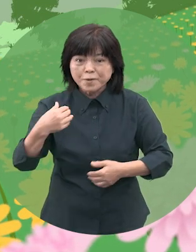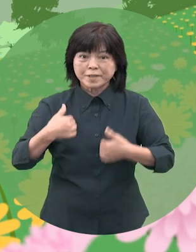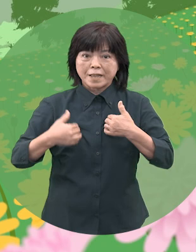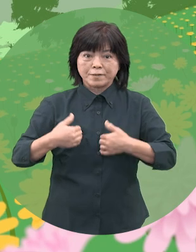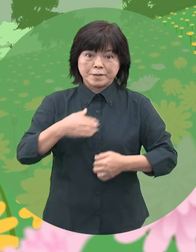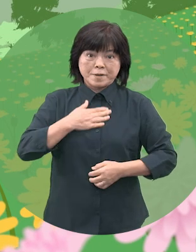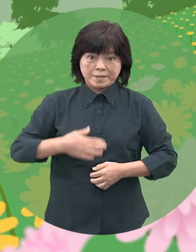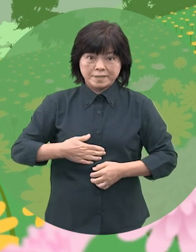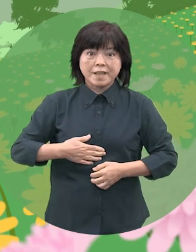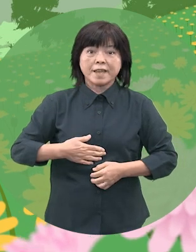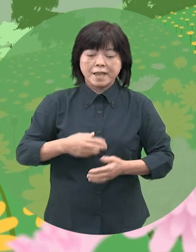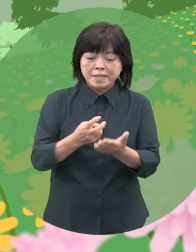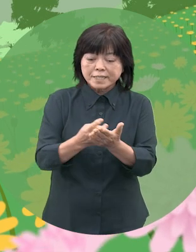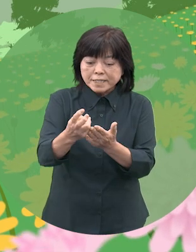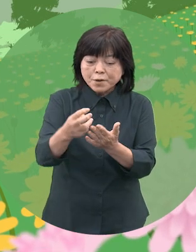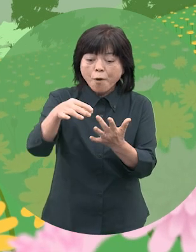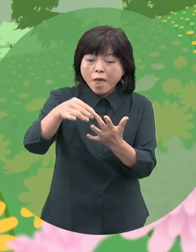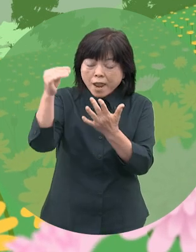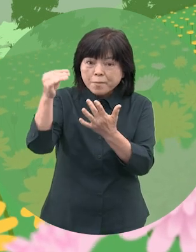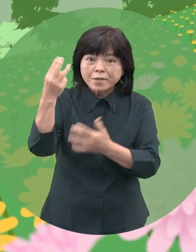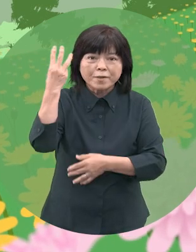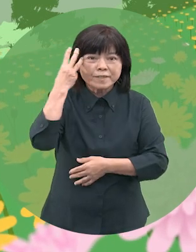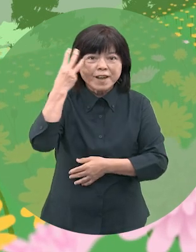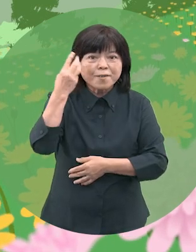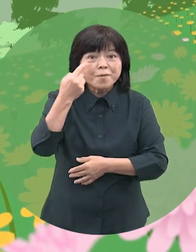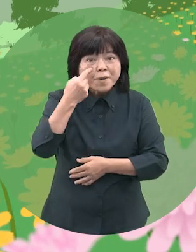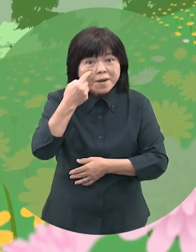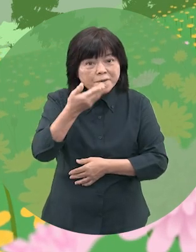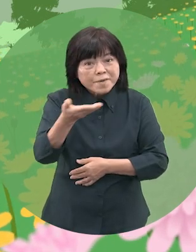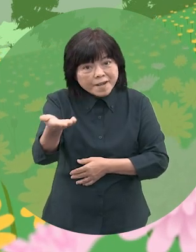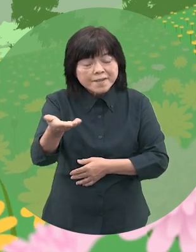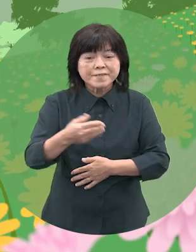知って進路選びの参考にしてみてはいかがですか？